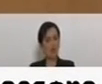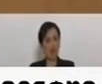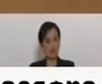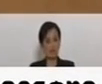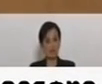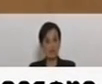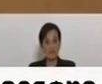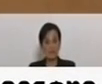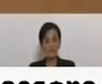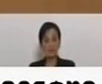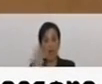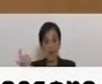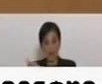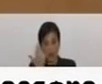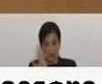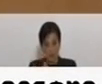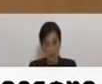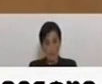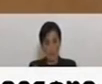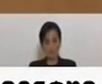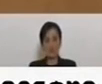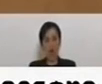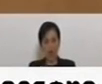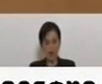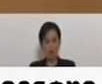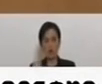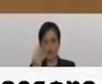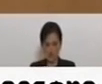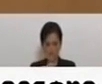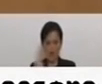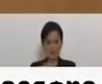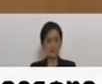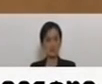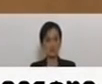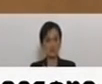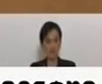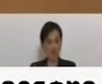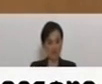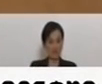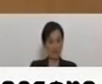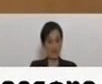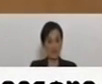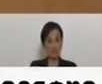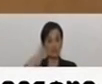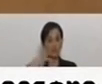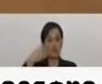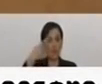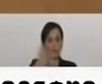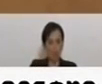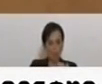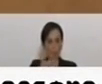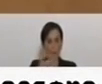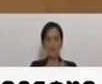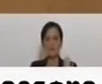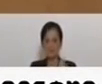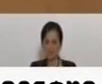რომელიც დამოუკიდებელმა საქართველომ გაიარა, გვასწავლის, რომ ჩვენი ქვეყნის შემდგომი წინსვლა კვლავაც 9